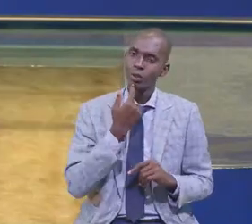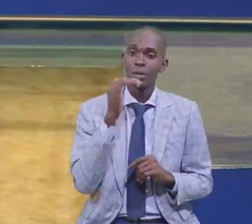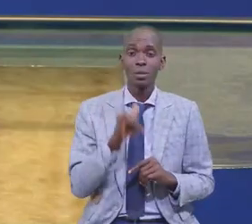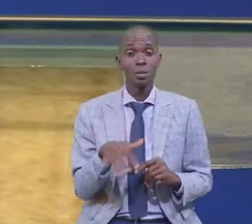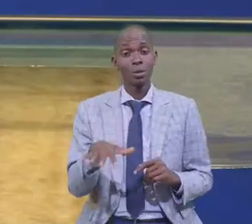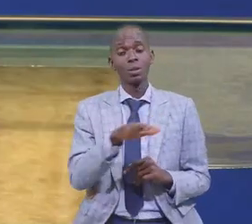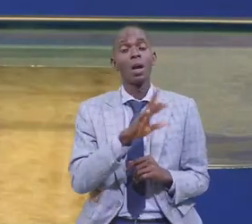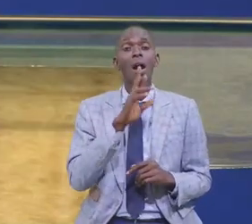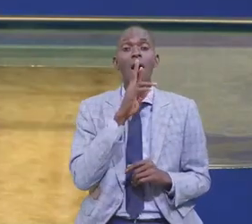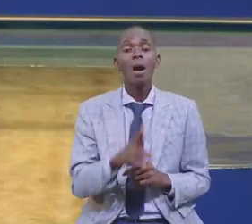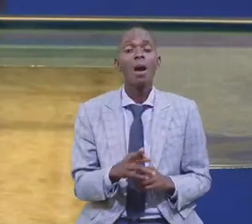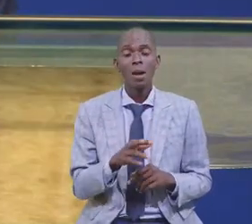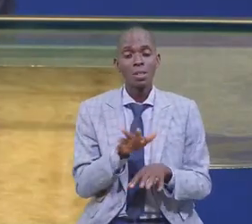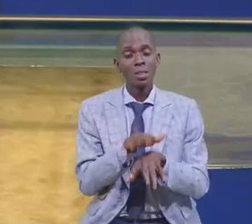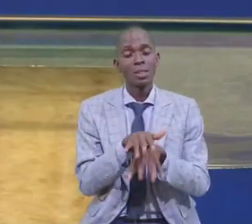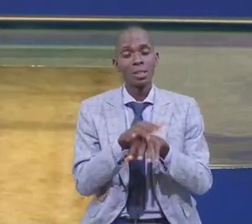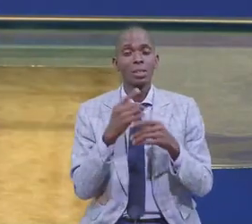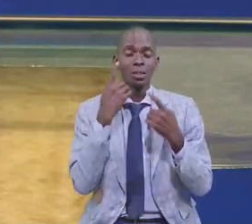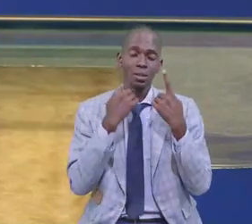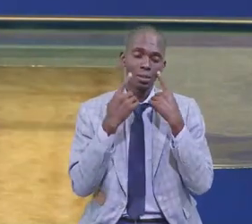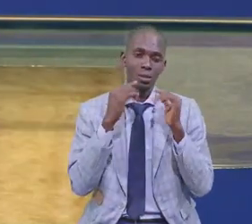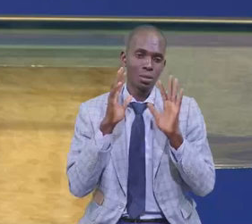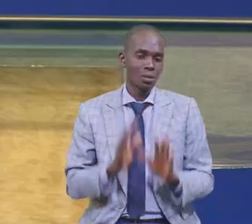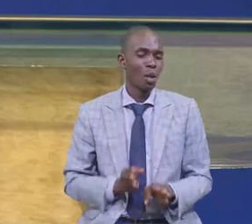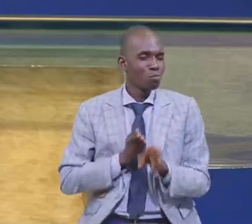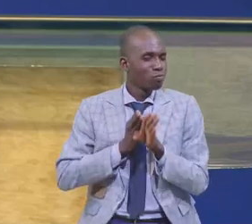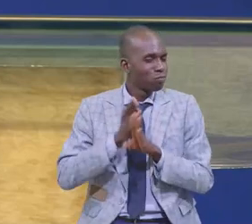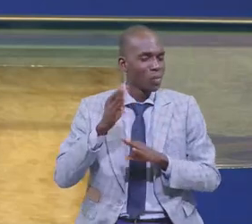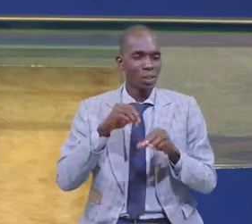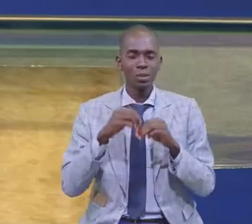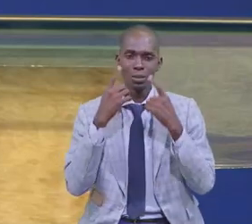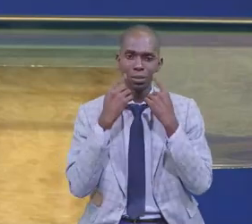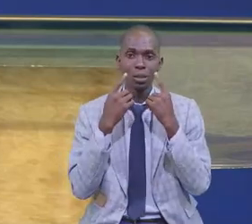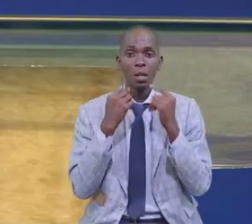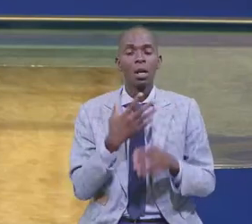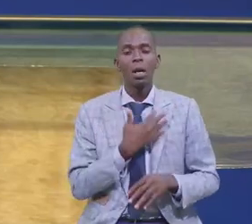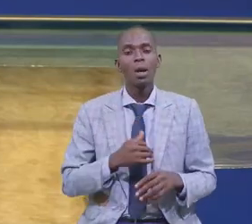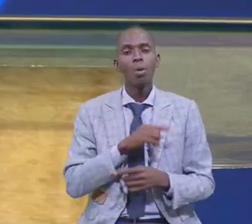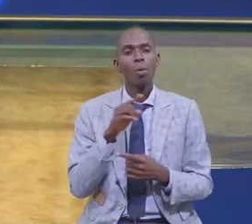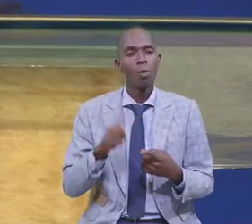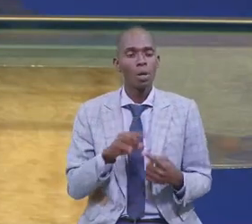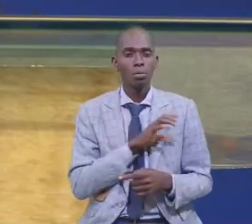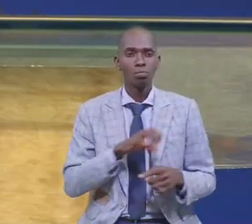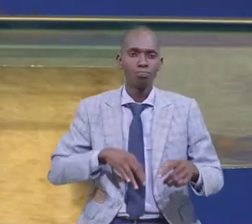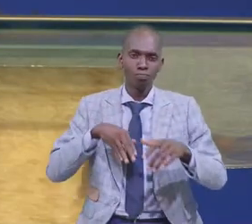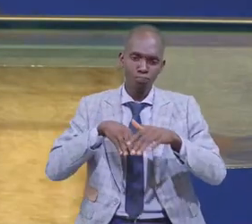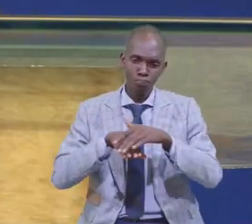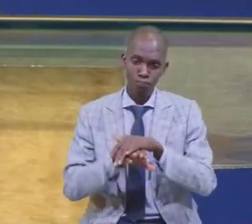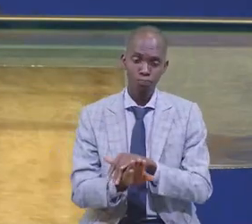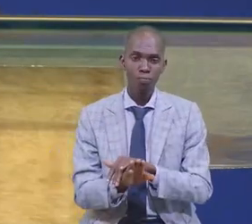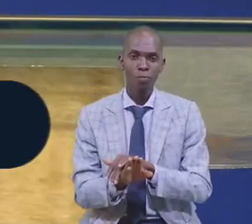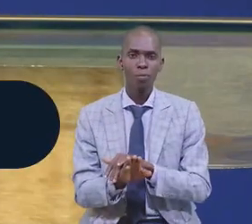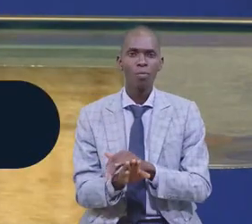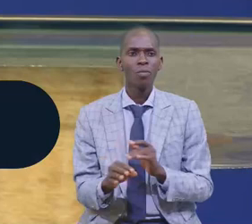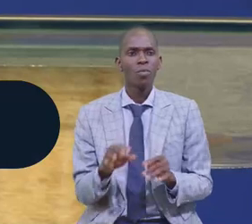et poussaient de grands cris. Ce sont des gens qui sont des professionnels dans cette œuvre. Il entra et